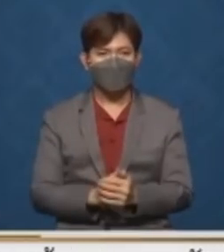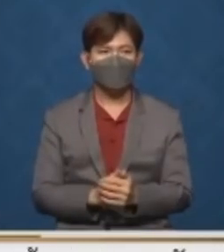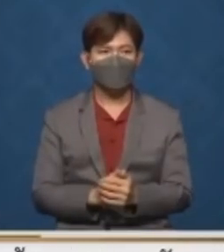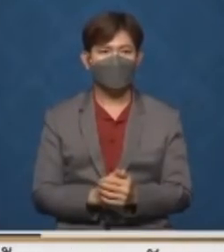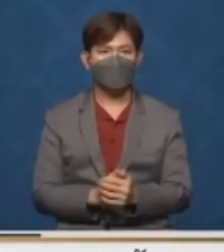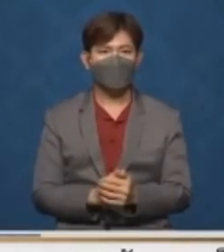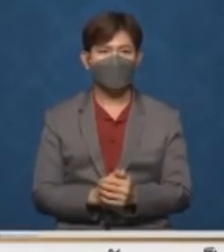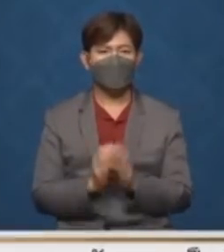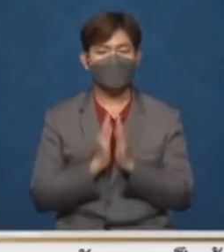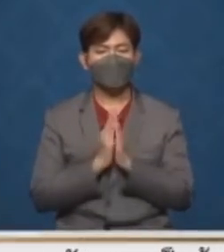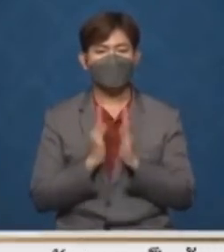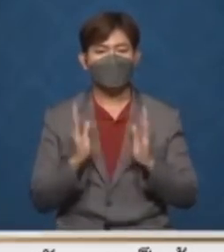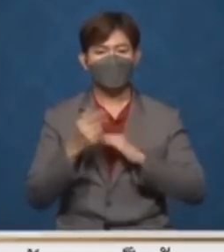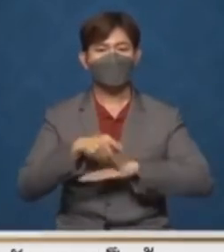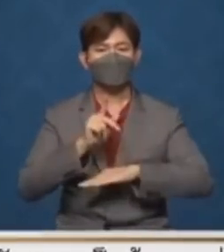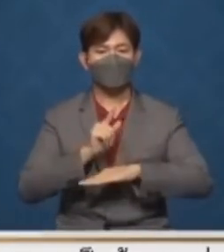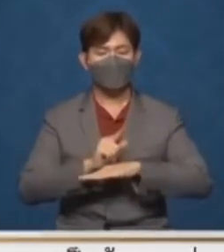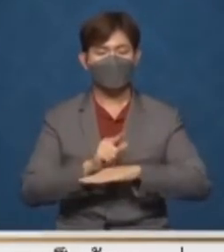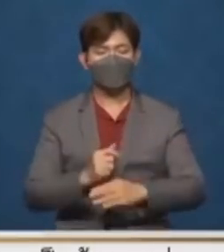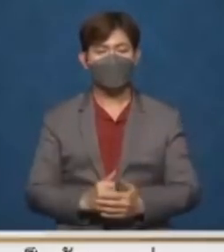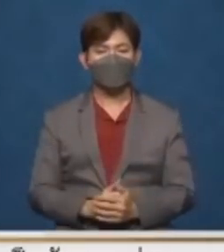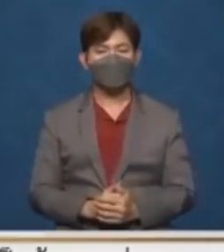ผมกับขอบคุณท่ประทาน อยางยิ่งครับ